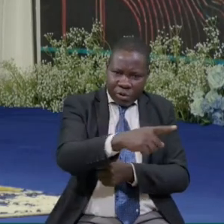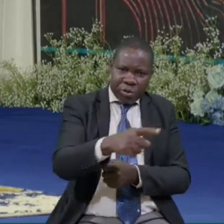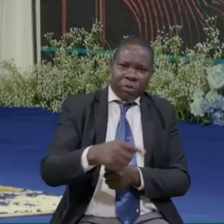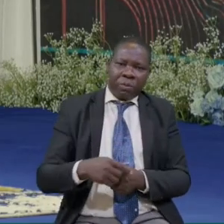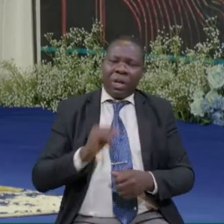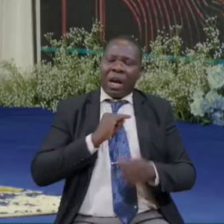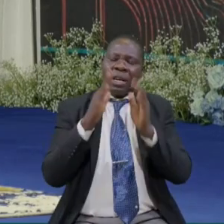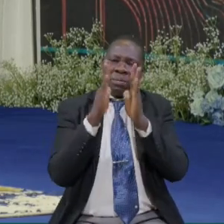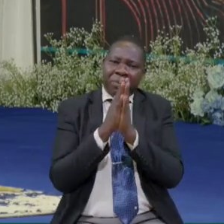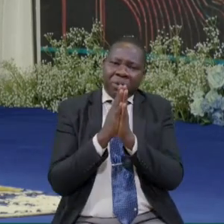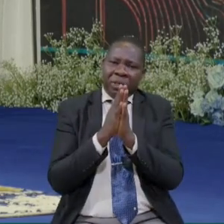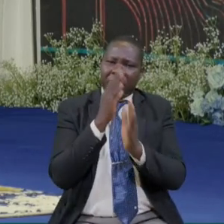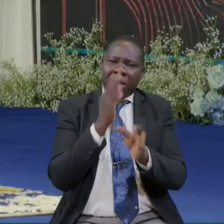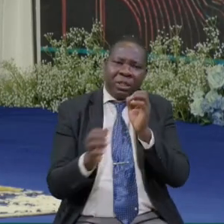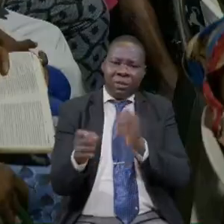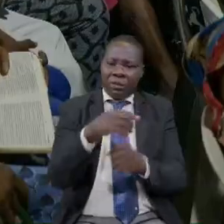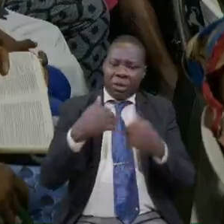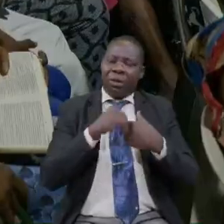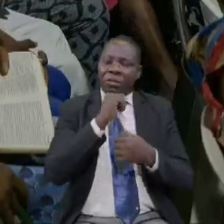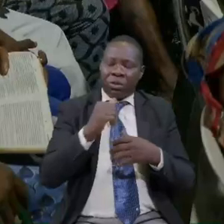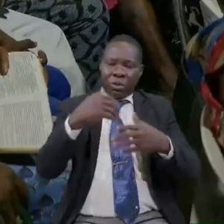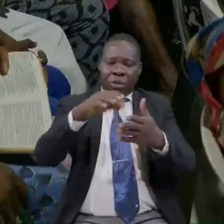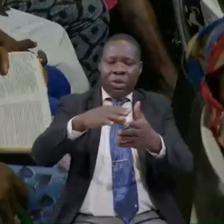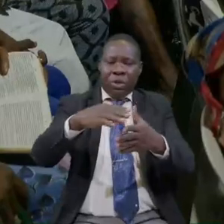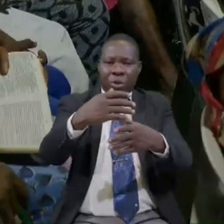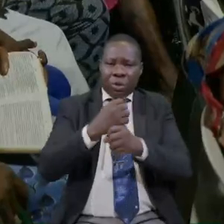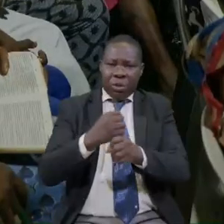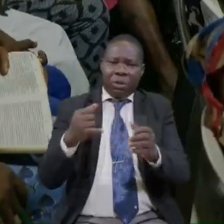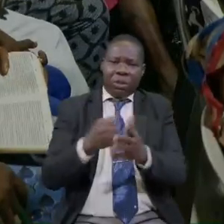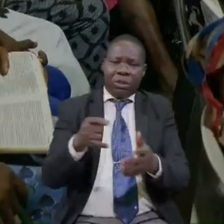part. Je prie que si vous n'en avez pas,